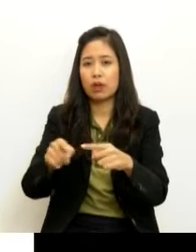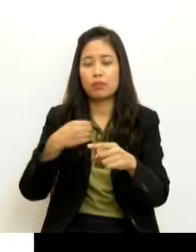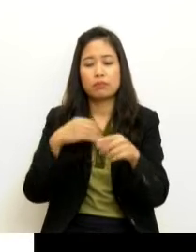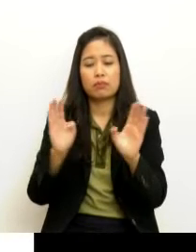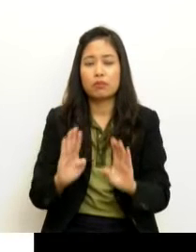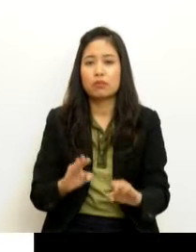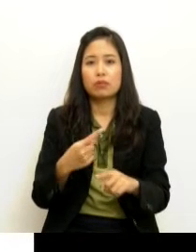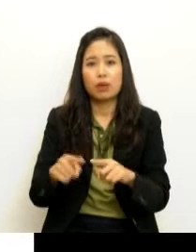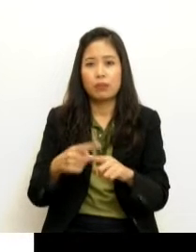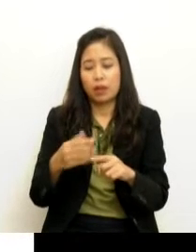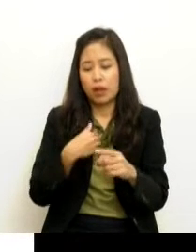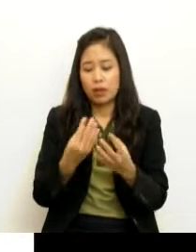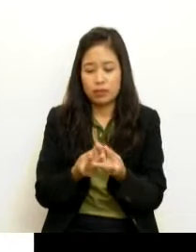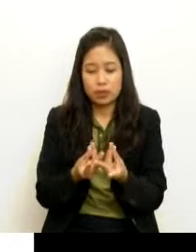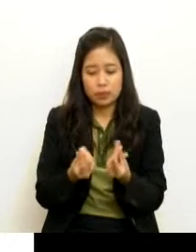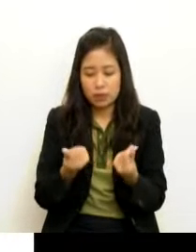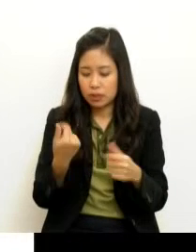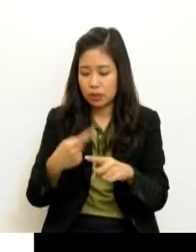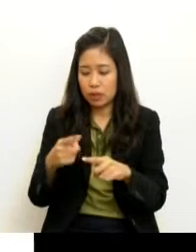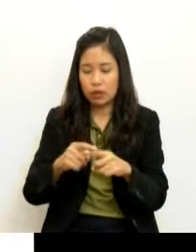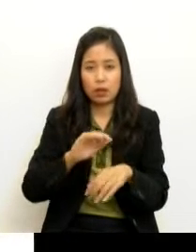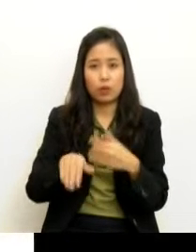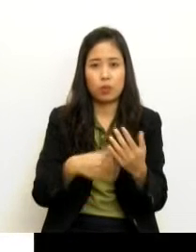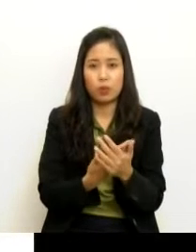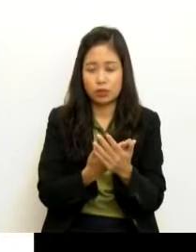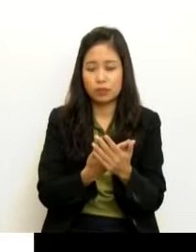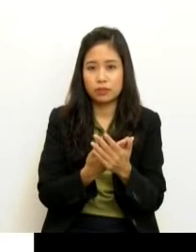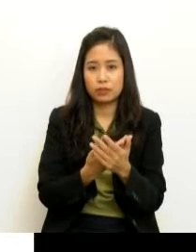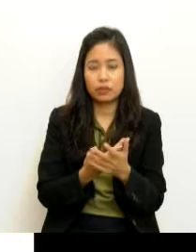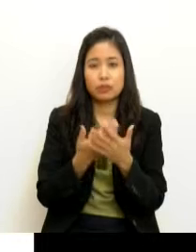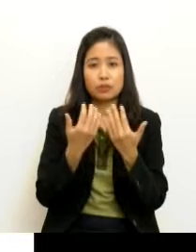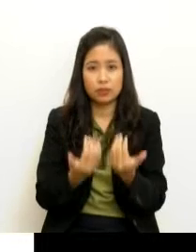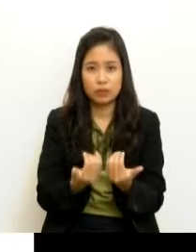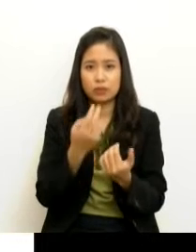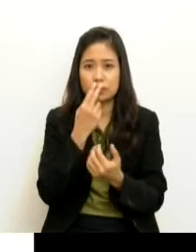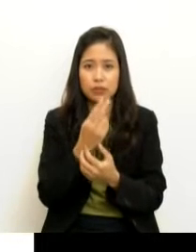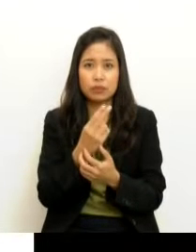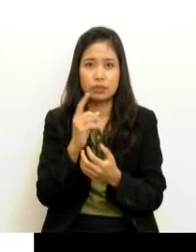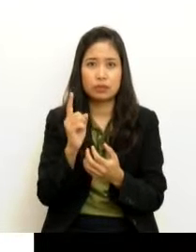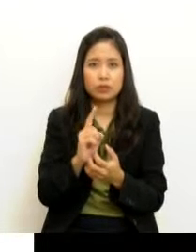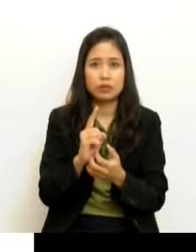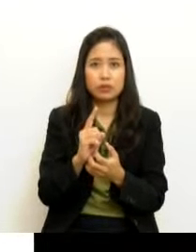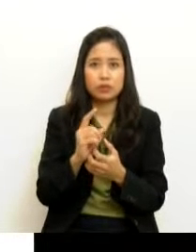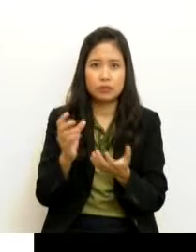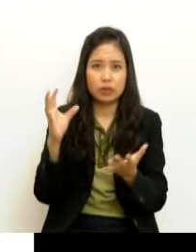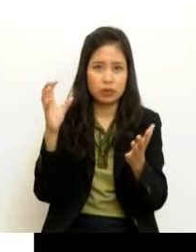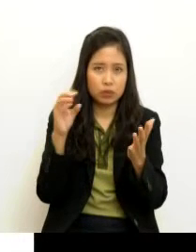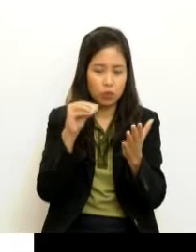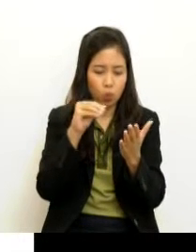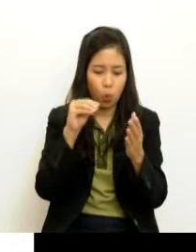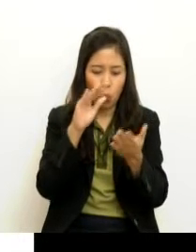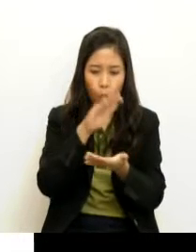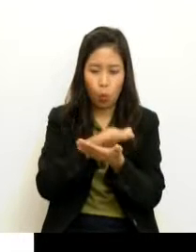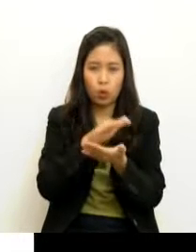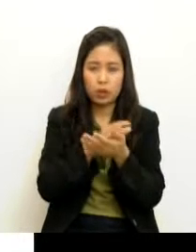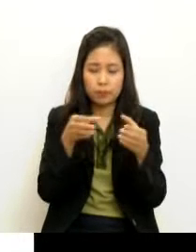มีพื้นที่9ไร่จำนวนเท่านี้อยู่เป็นจำนวนมากแต่เราก็มีโรงเรียนที่กระจุกตัวเป็นนักเรียนเป็น 2-3 พันอยู่ส่